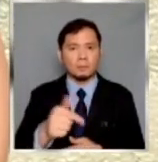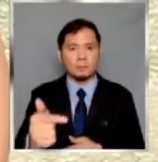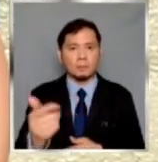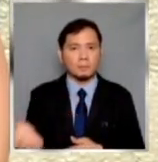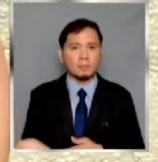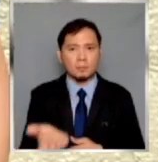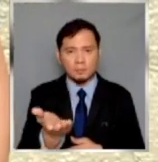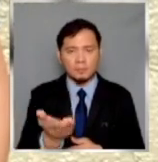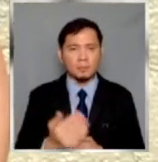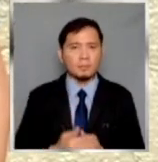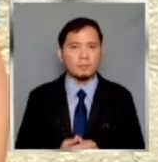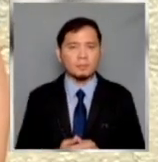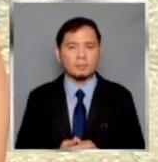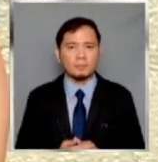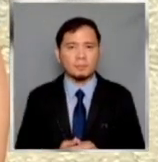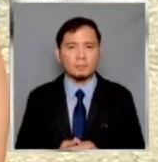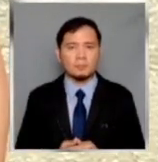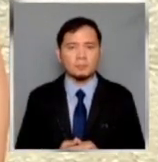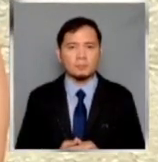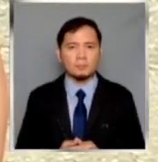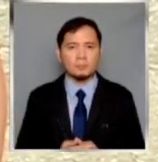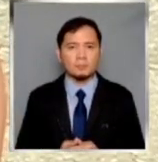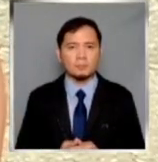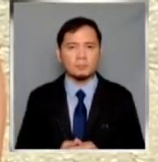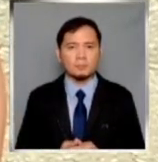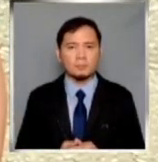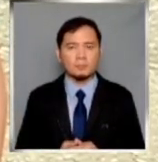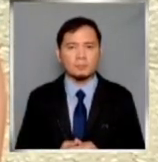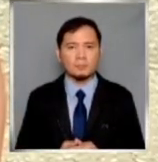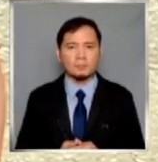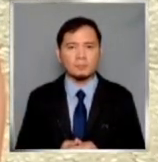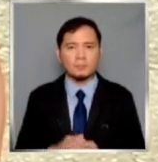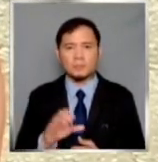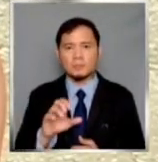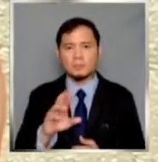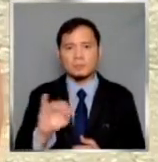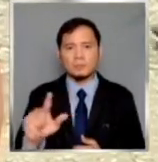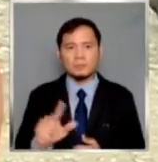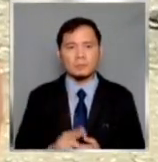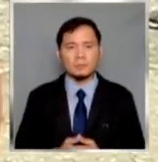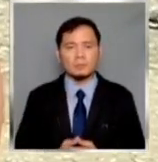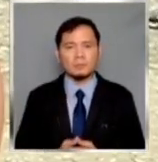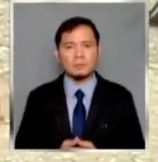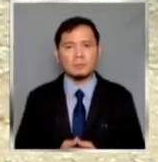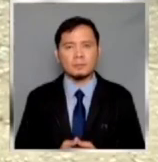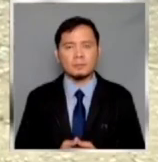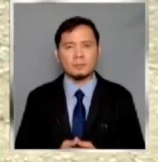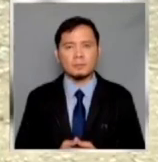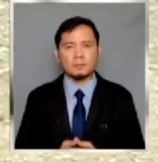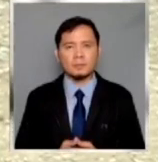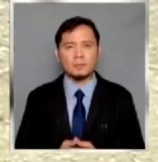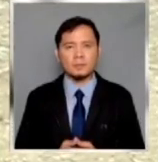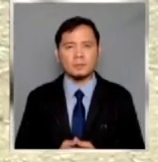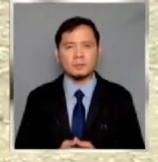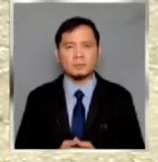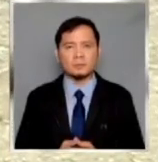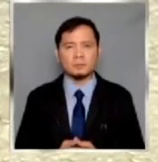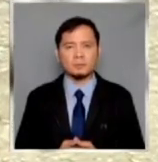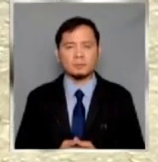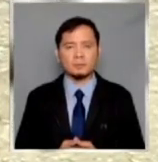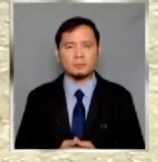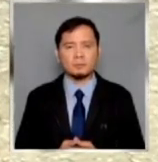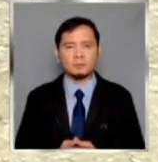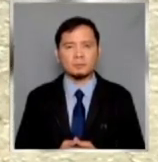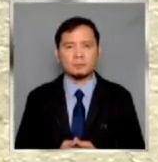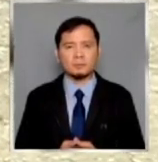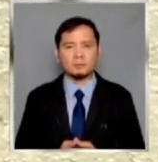Yes, nagka-problema nga dito sa Misamis Oriental General Comprehensive High School matapos hindi na nabuksan